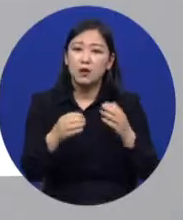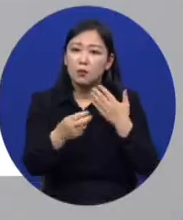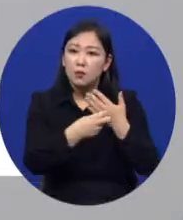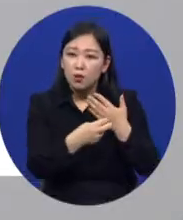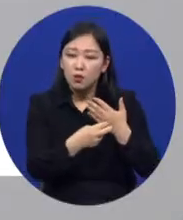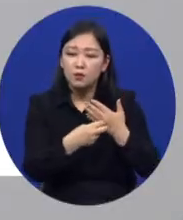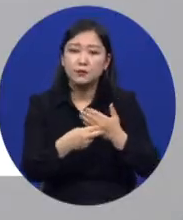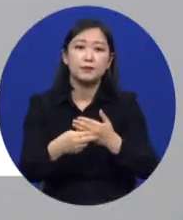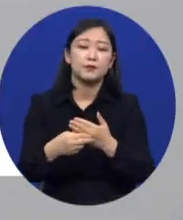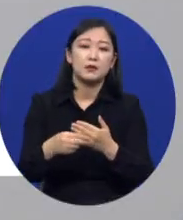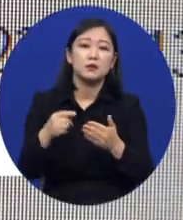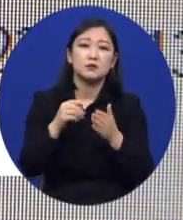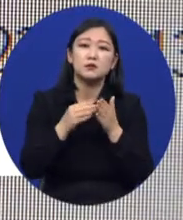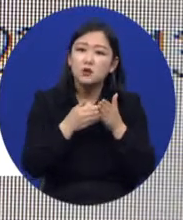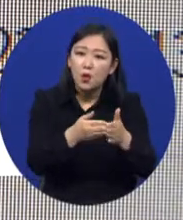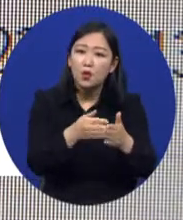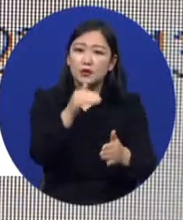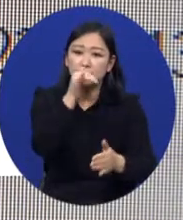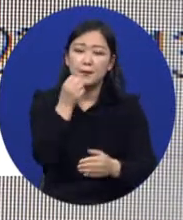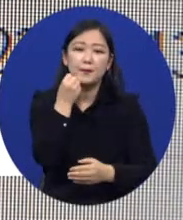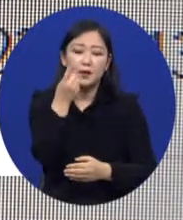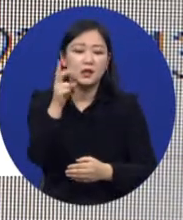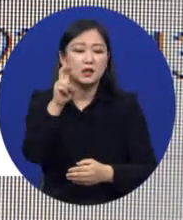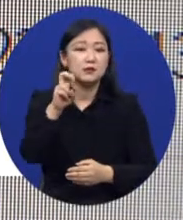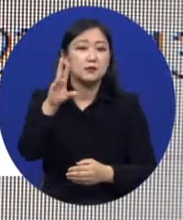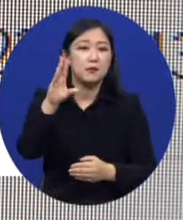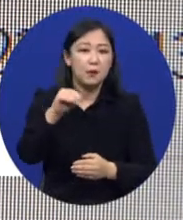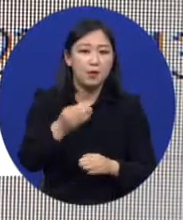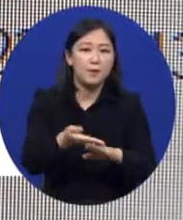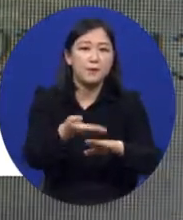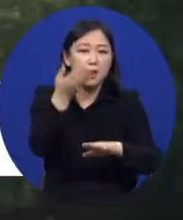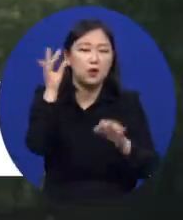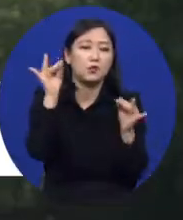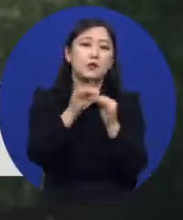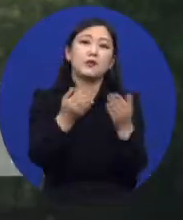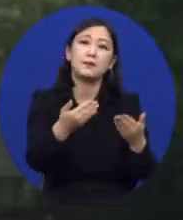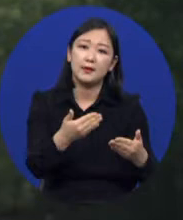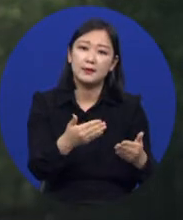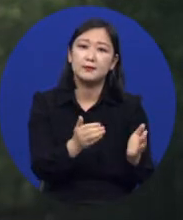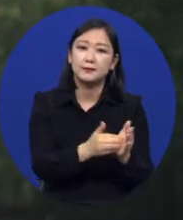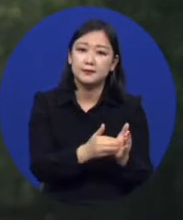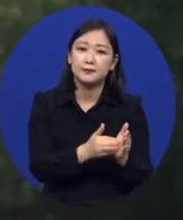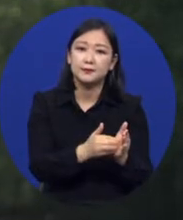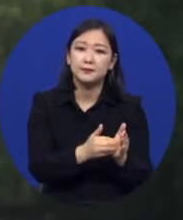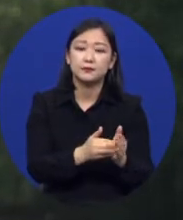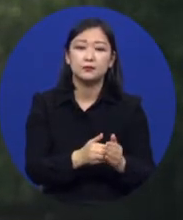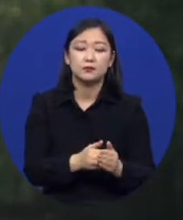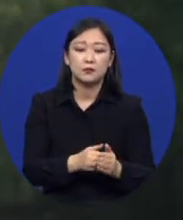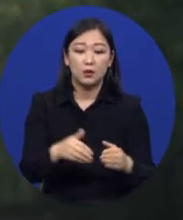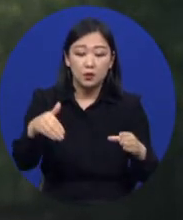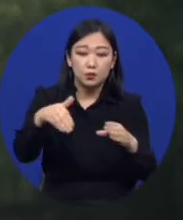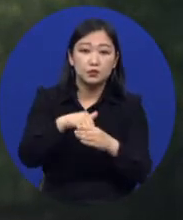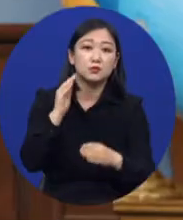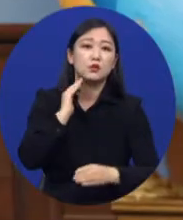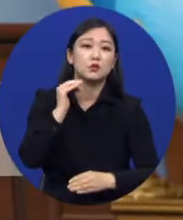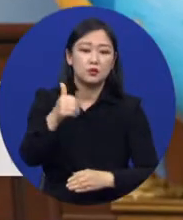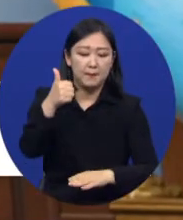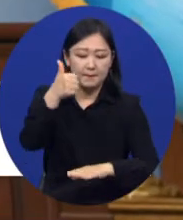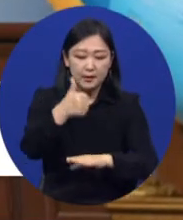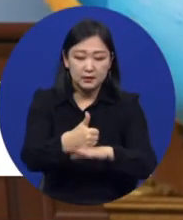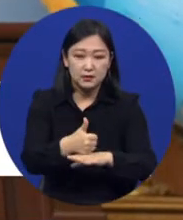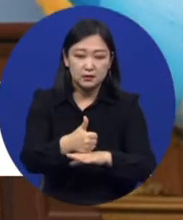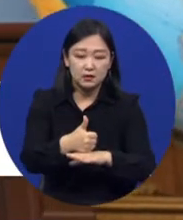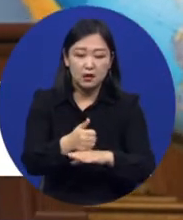청원이 올라갔고 한달만에 22만 명이 넘는 동의를 얻었습니다 문재인 대통령 은 마지막